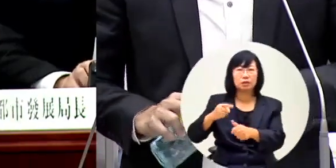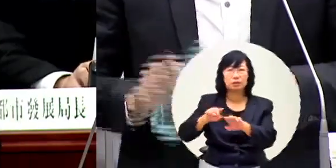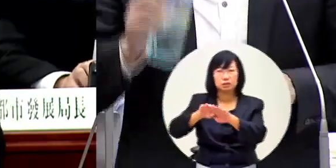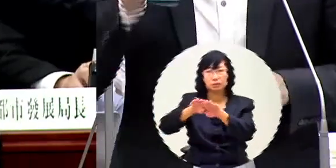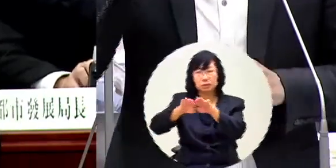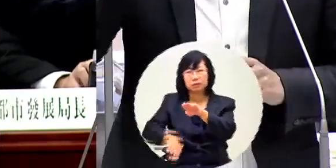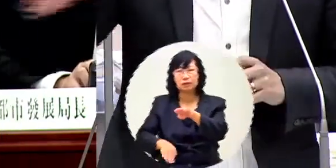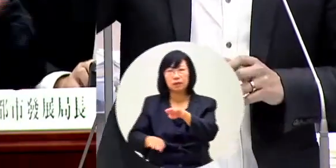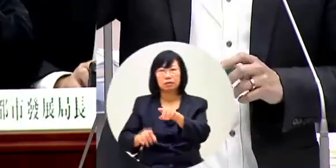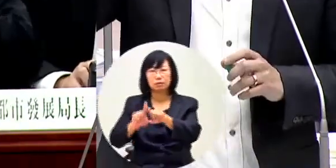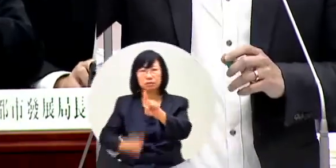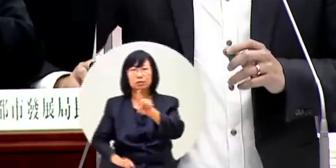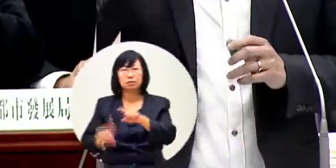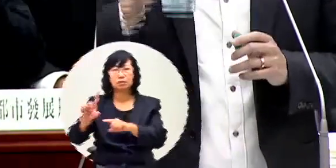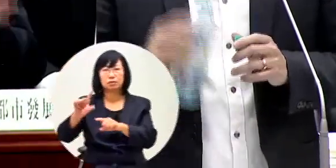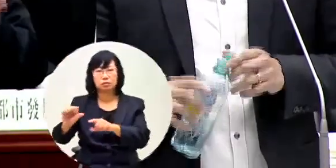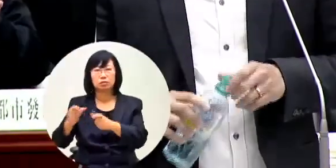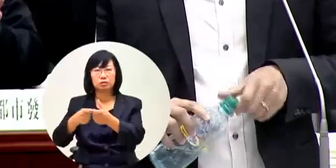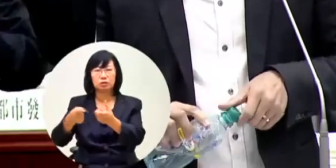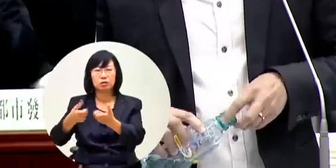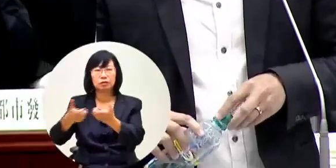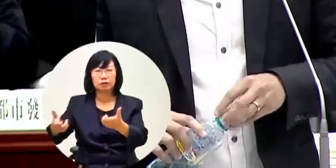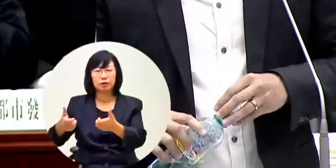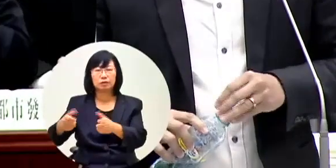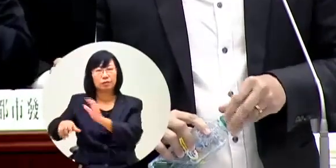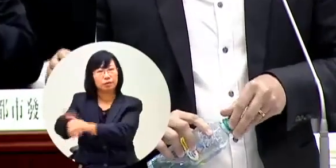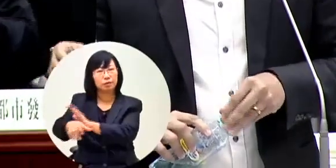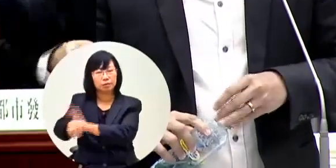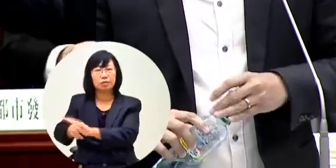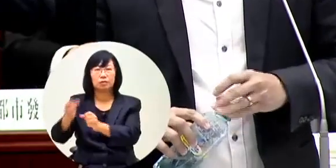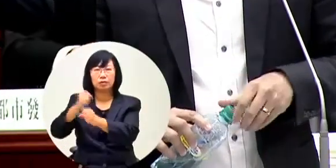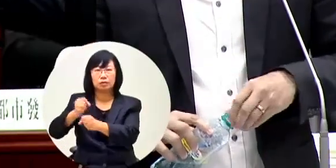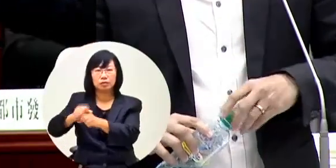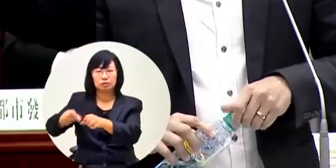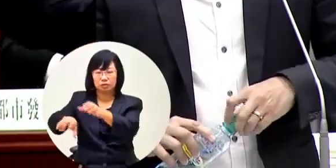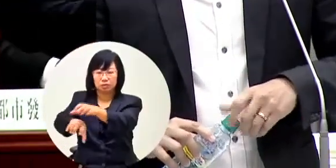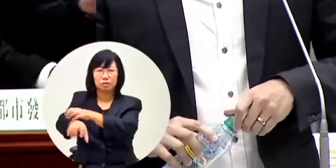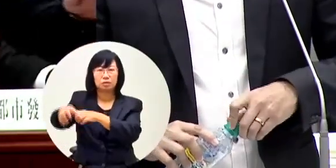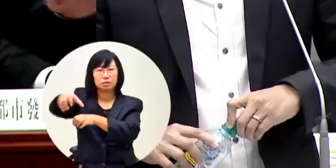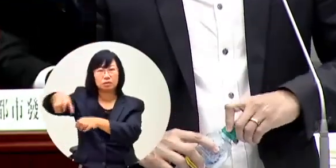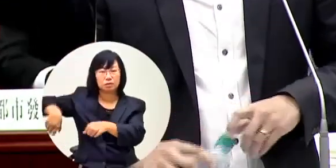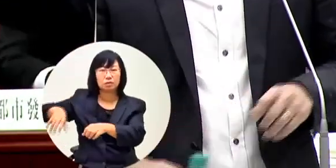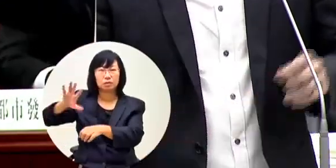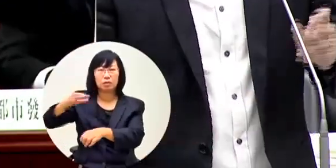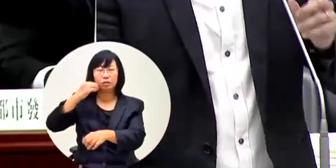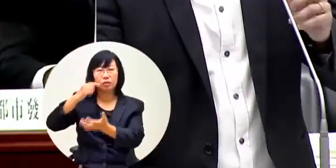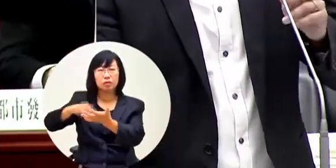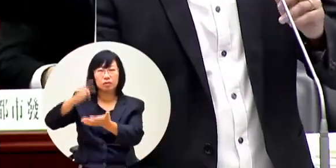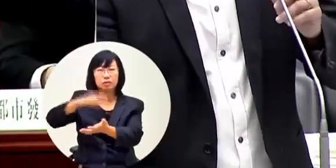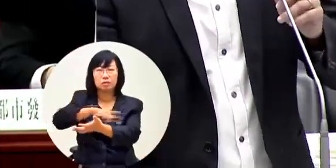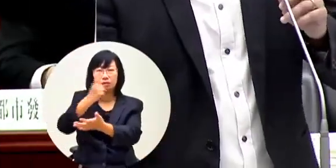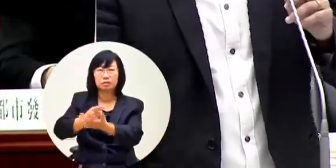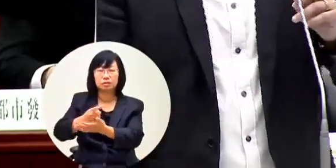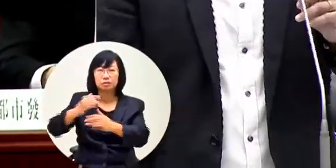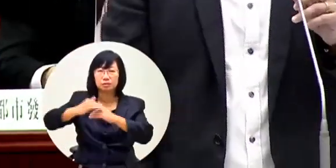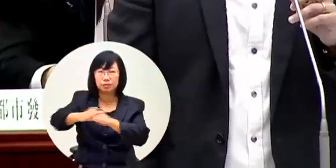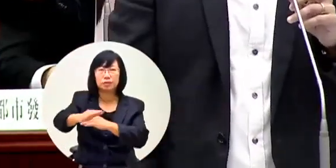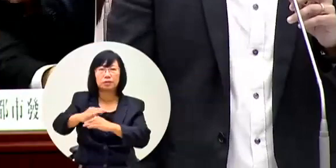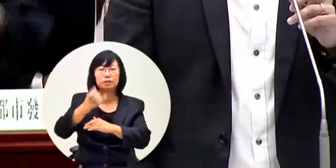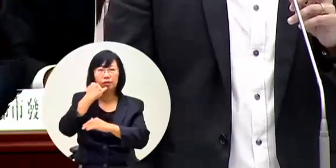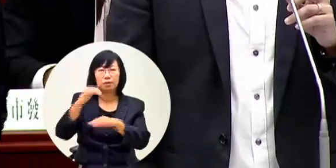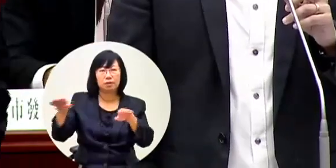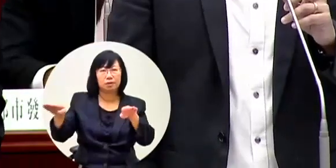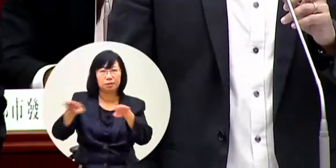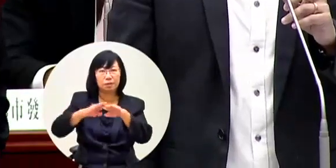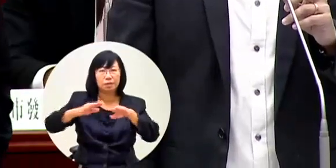15公分，旁边我们会去做侧沟。那因为一次铺平的时候，路面才可以整个都